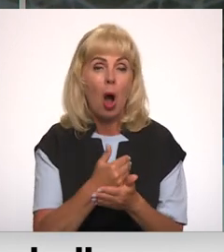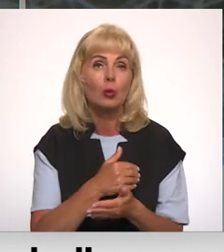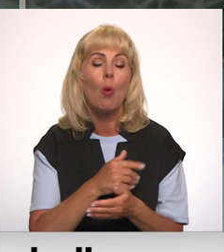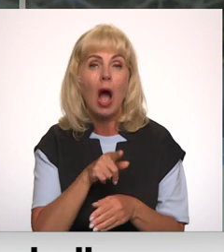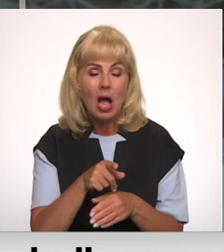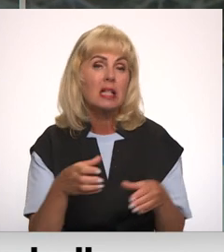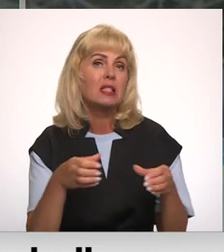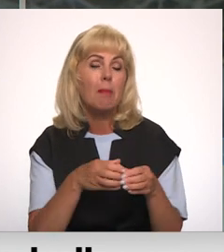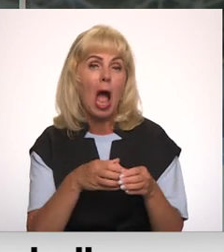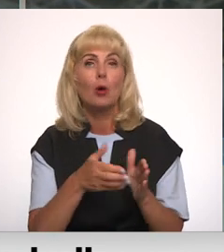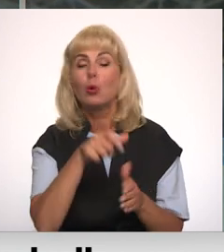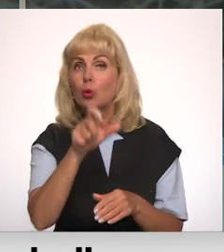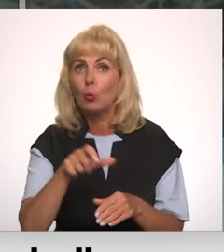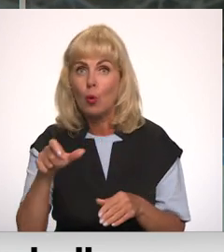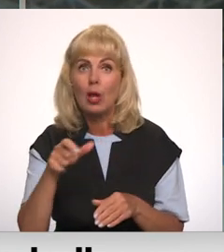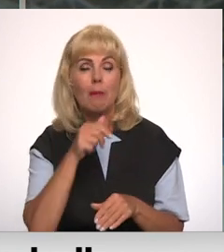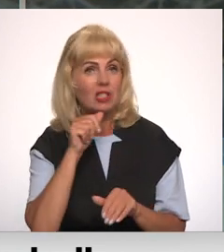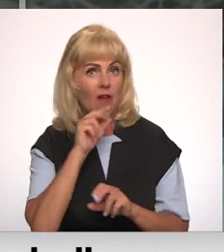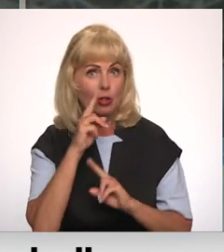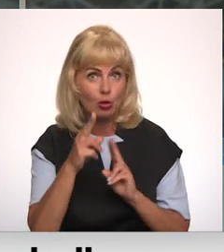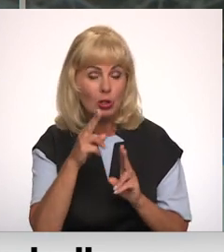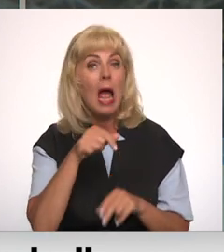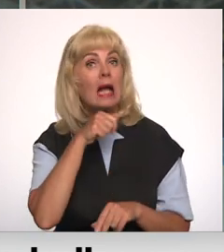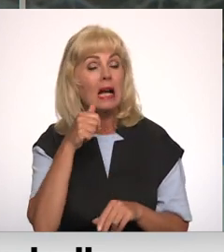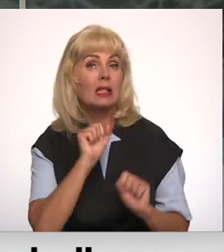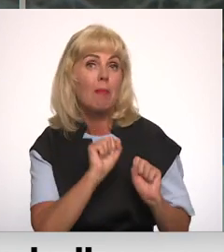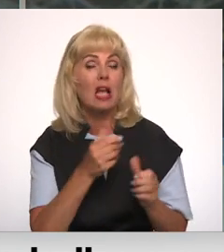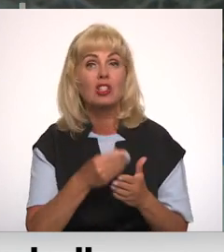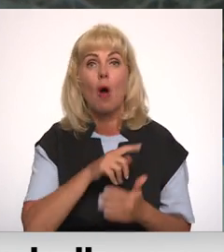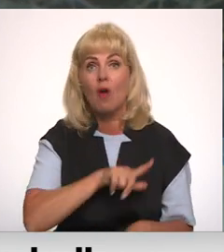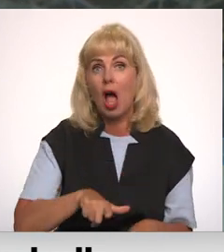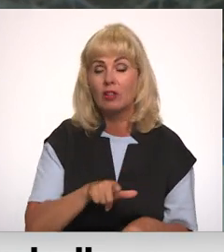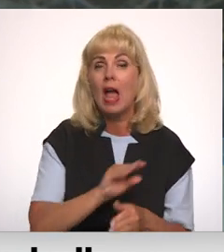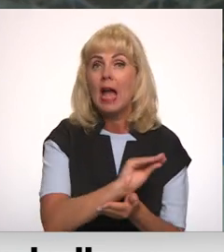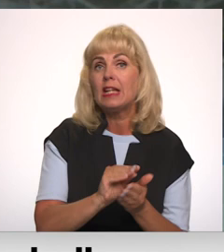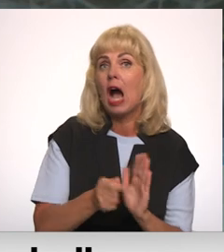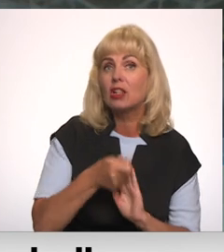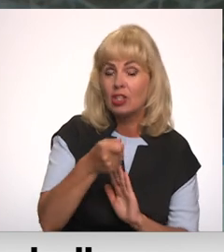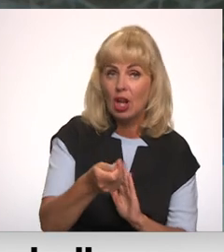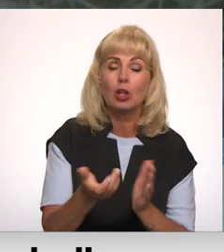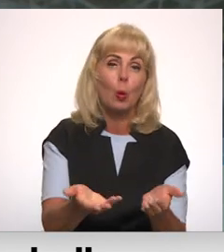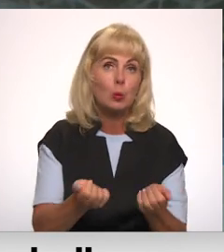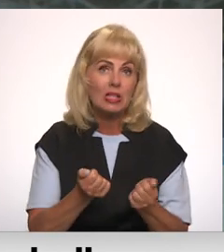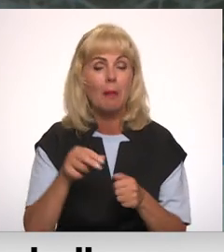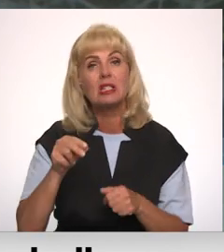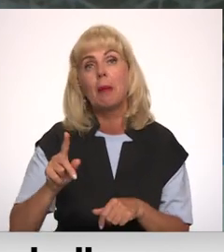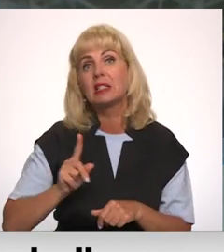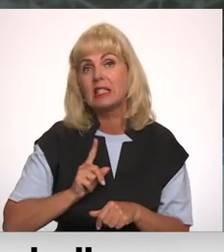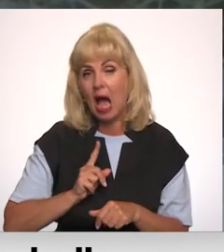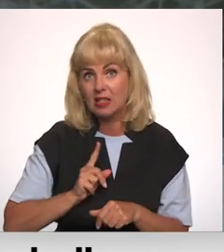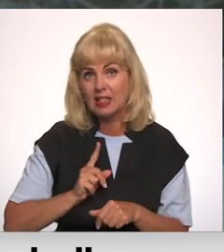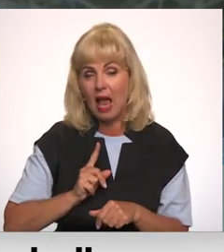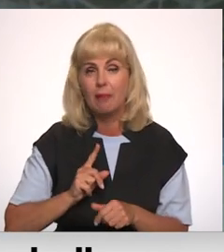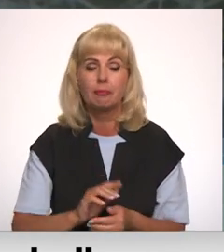vairs nevar. Katru dienu kāds, kurš vēlas aizstāvēt savu Latviju, raksta iesniegumu ar lūgumu uzņemt viņu zemesardzes rindās.